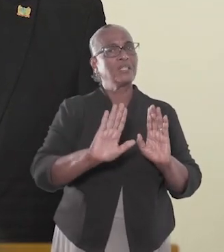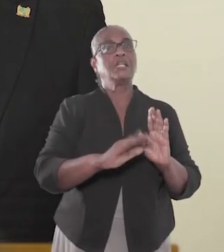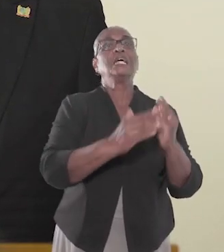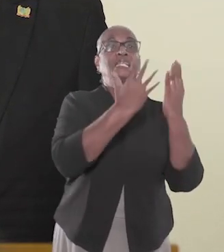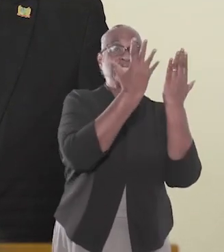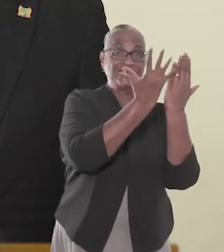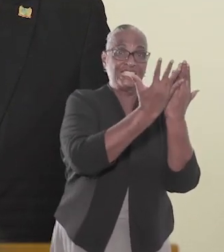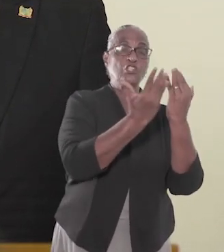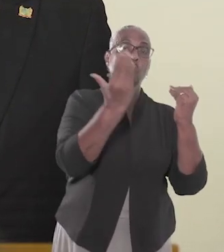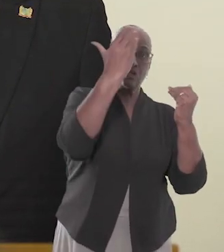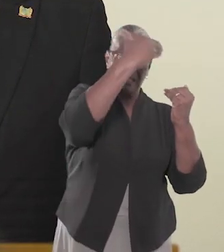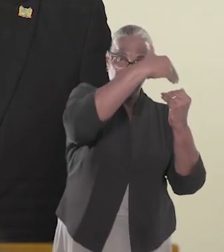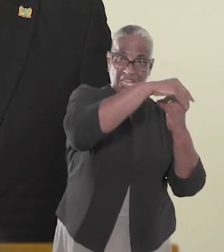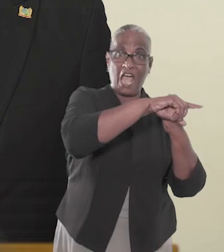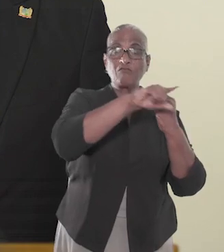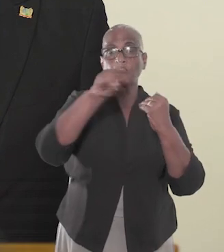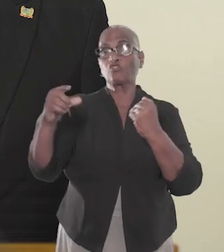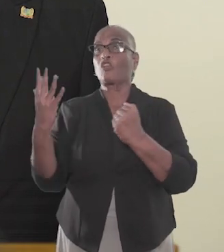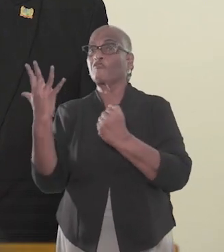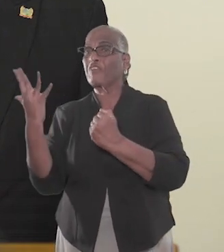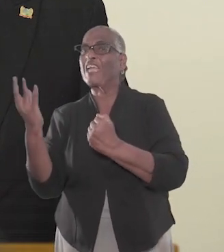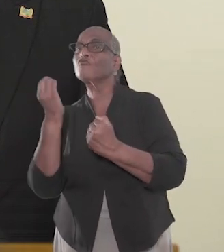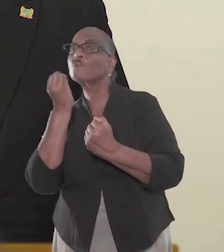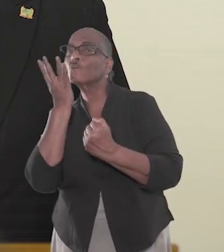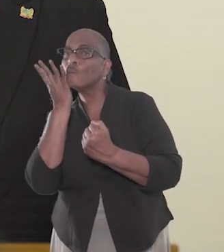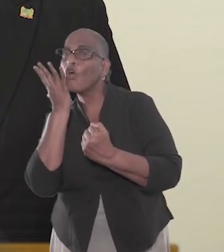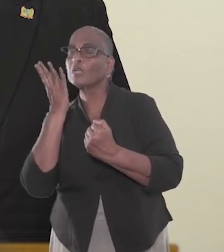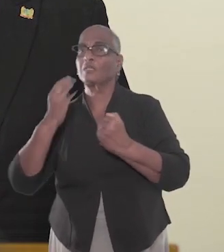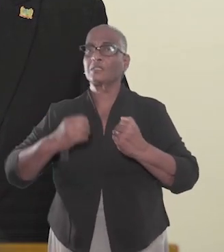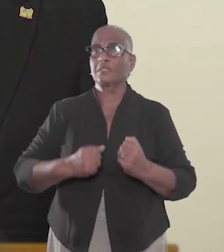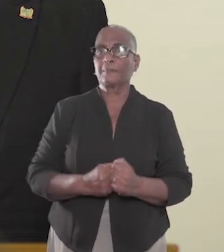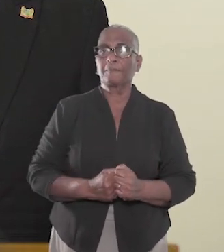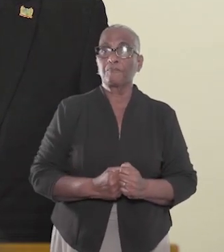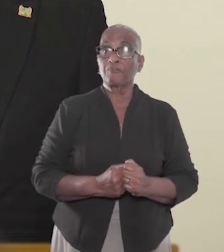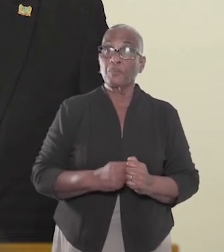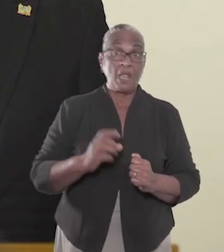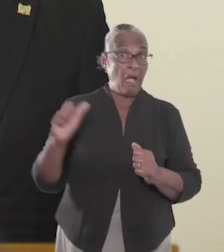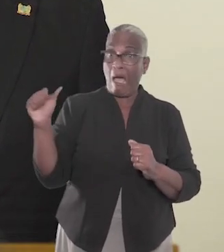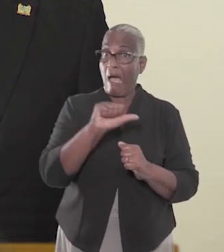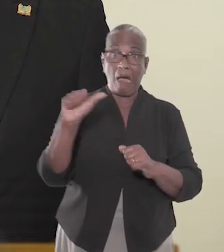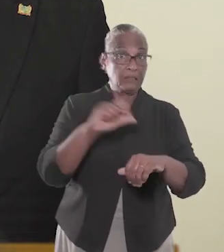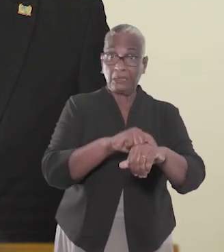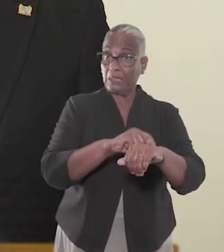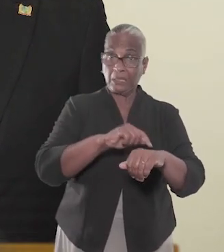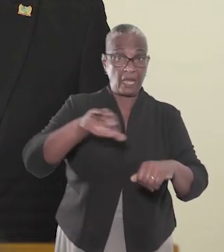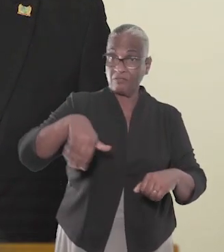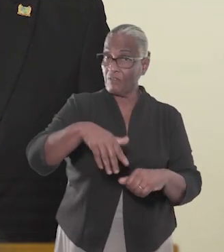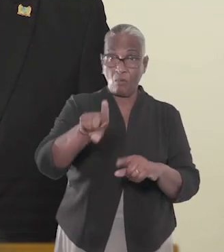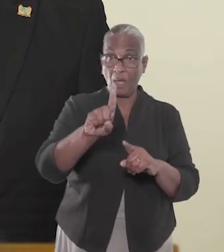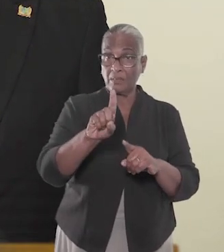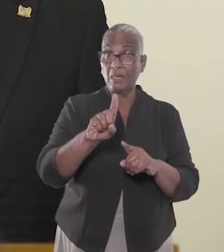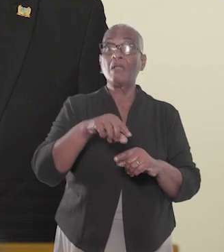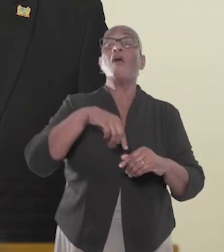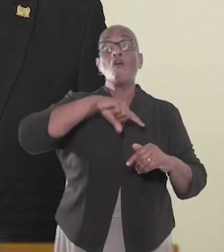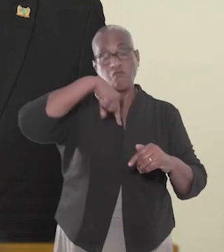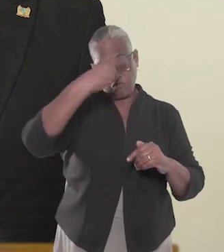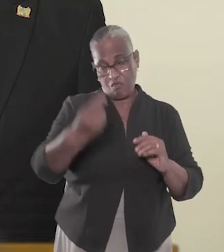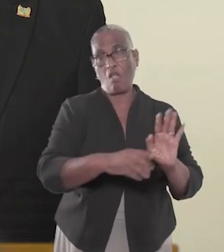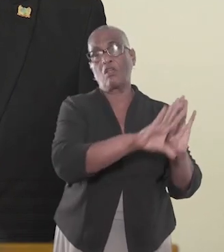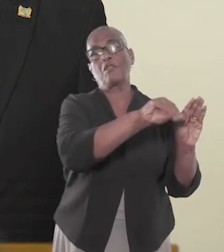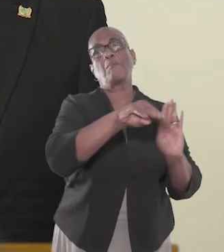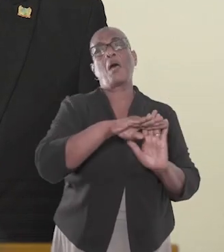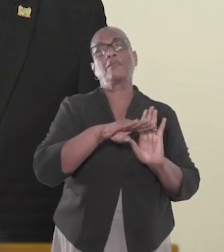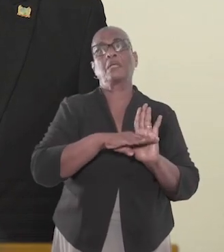blijft ingesteld van 10 uur in de avond tot 5 uur in de ochtend. Buiten de tijden van het uitgaansverbod